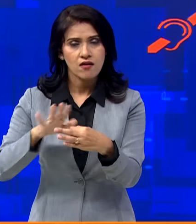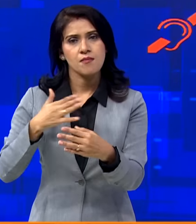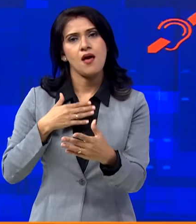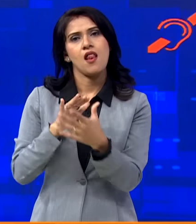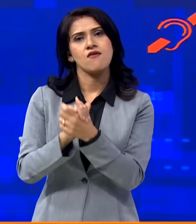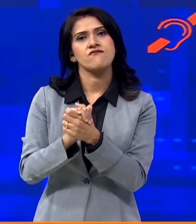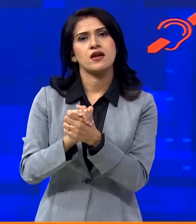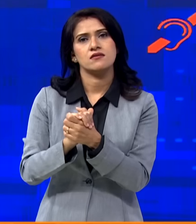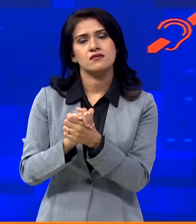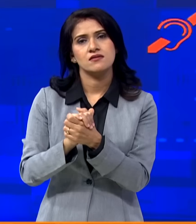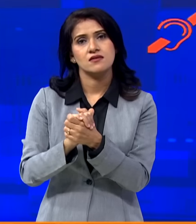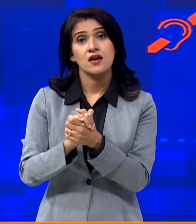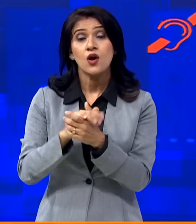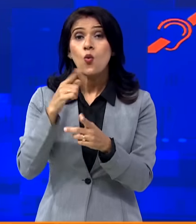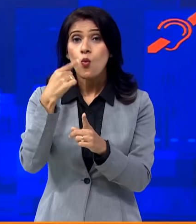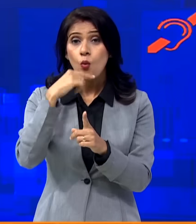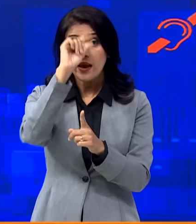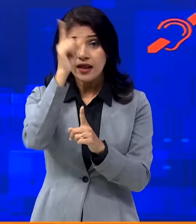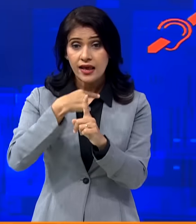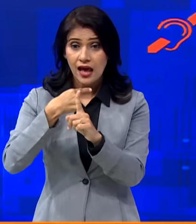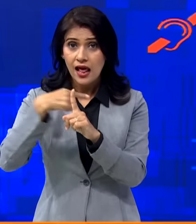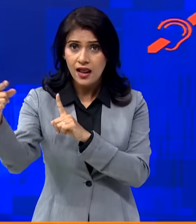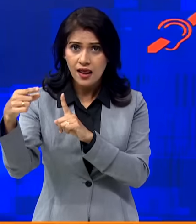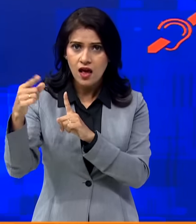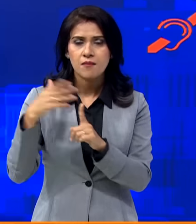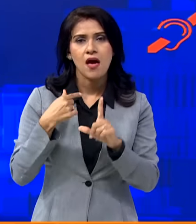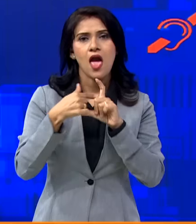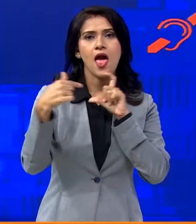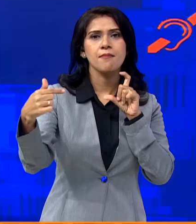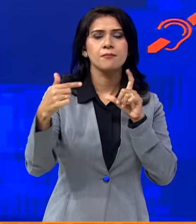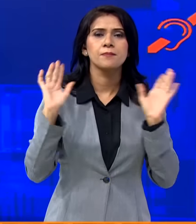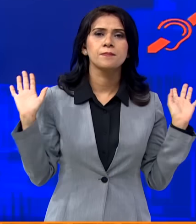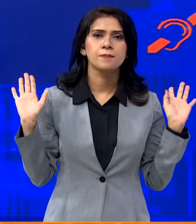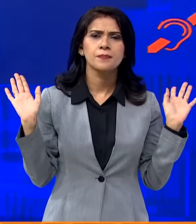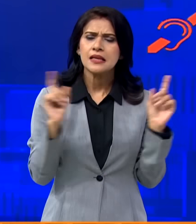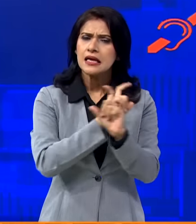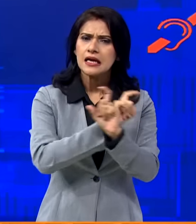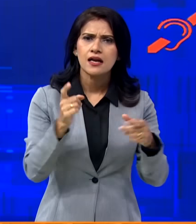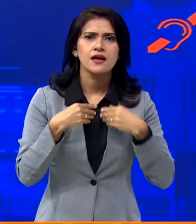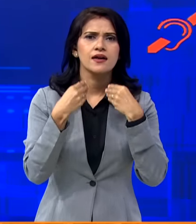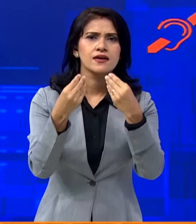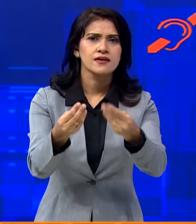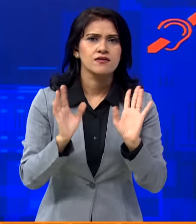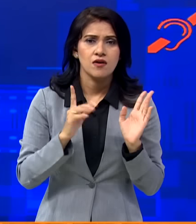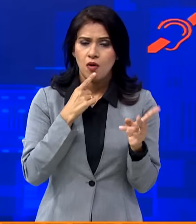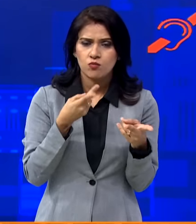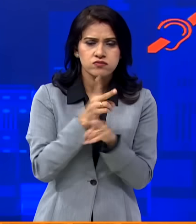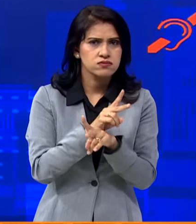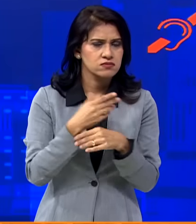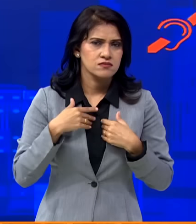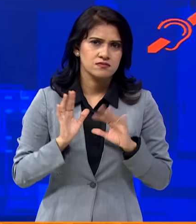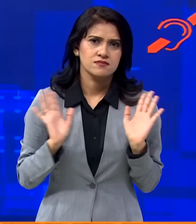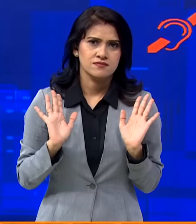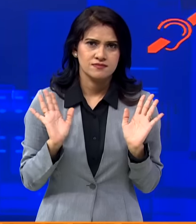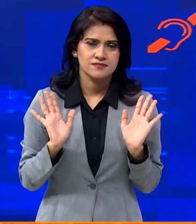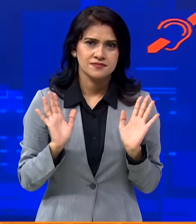है जो इस भारत के खिलाफ है वह मेरा शत्रु है इसमें दो राय नहीं है और ना मैं बदलने को तैयार